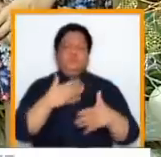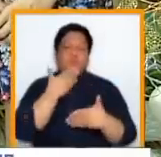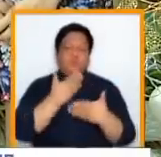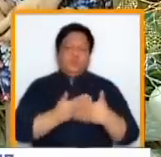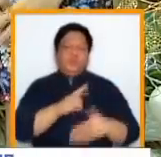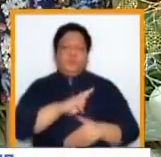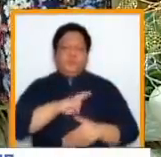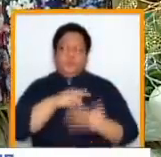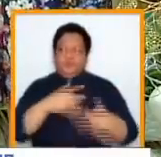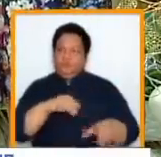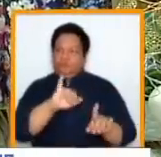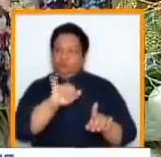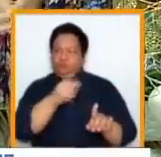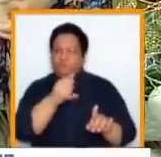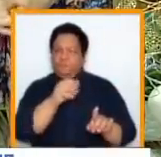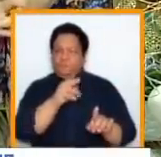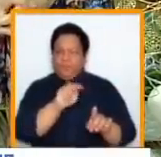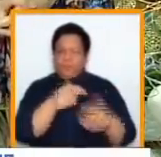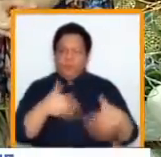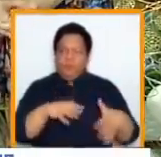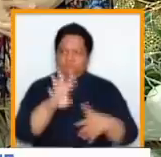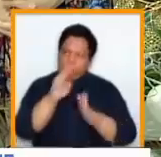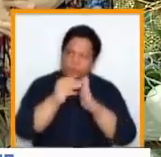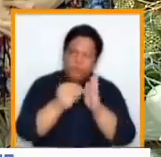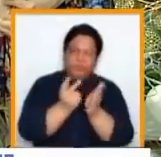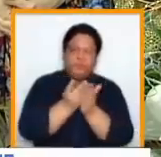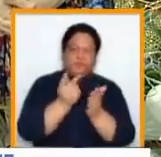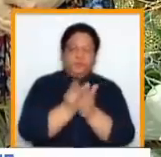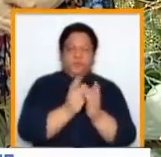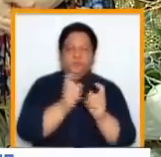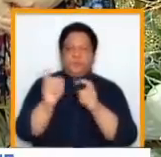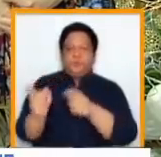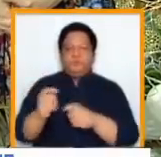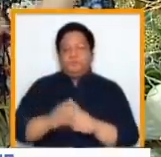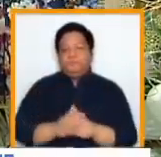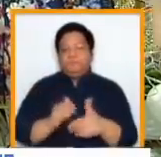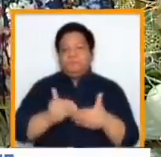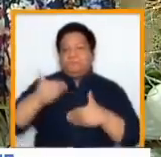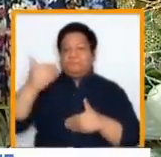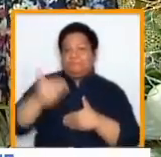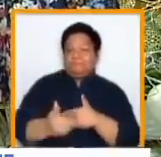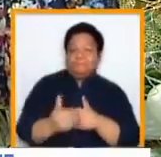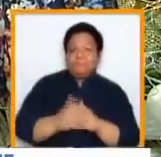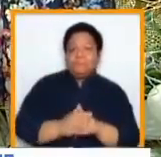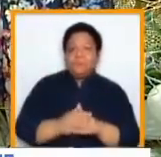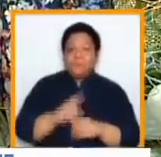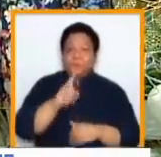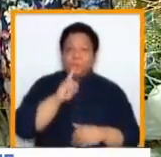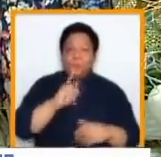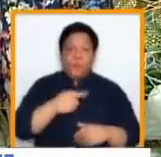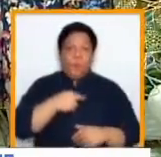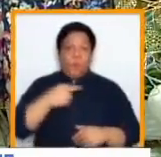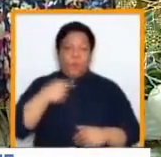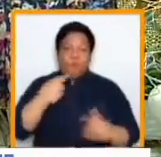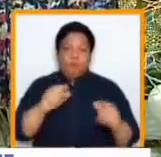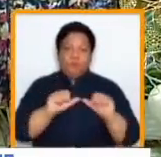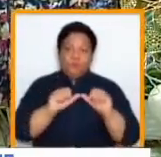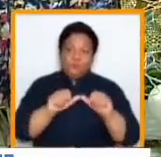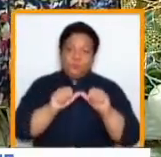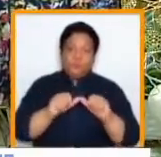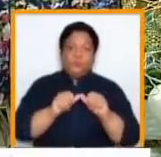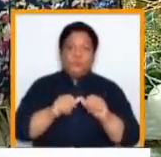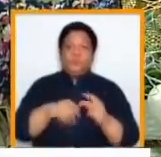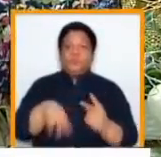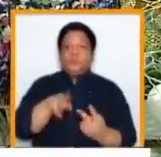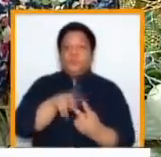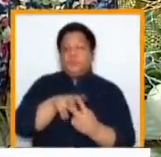that's 4 million. Exactly. That's a lot of money. Samantala, keeping their romance alive and strong, yan ang nakakilig na tagpo sa renewal of vows nina basketball